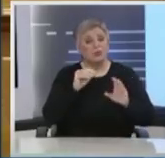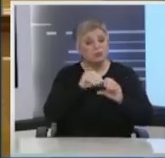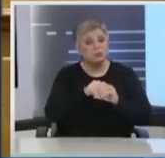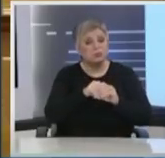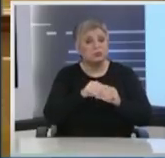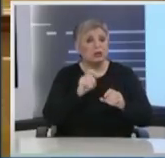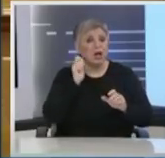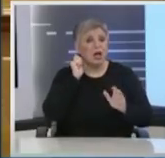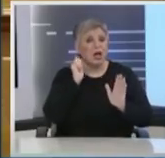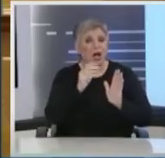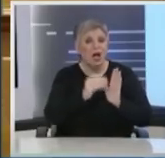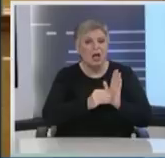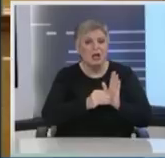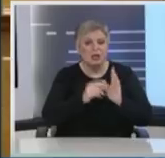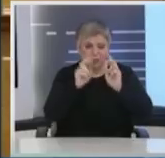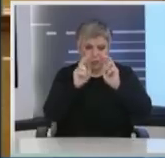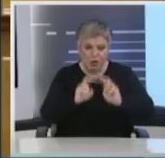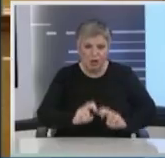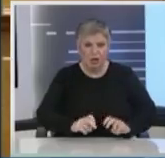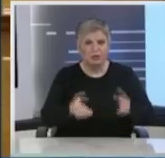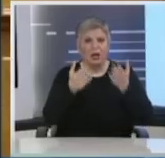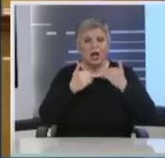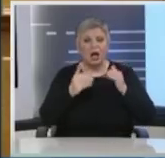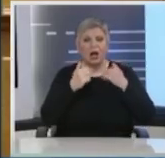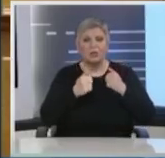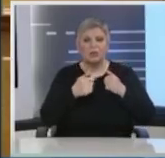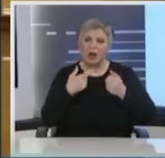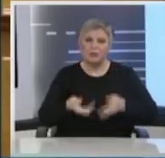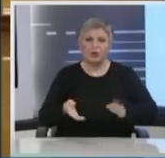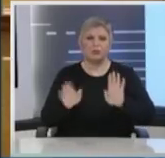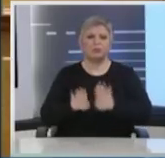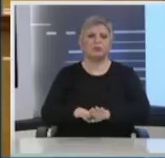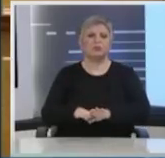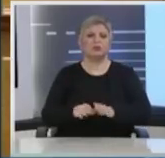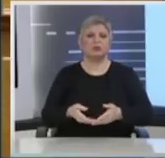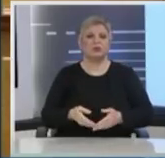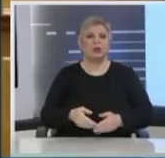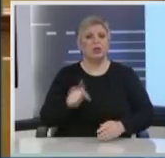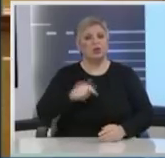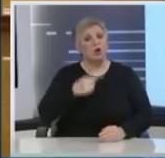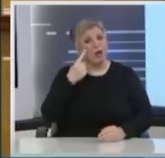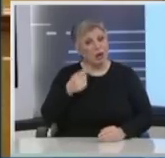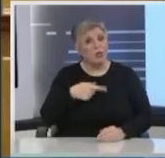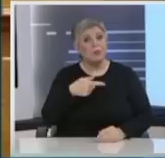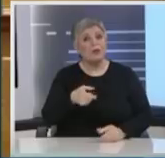αποφασίσανε να οδηγήσουν τη δικαιοσύνη στη μη διερεύνηση υπόθεσης. Για να δω τώρα, θα ανοίξουν οι εταιρείες